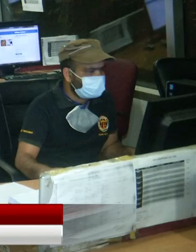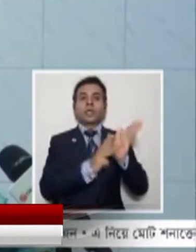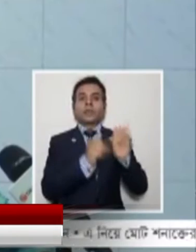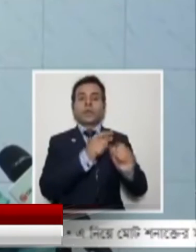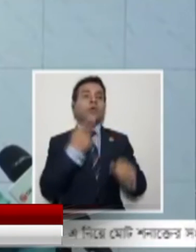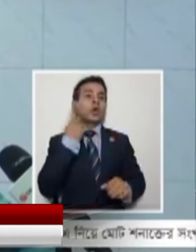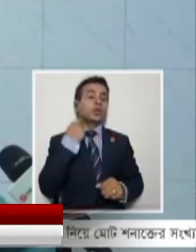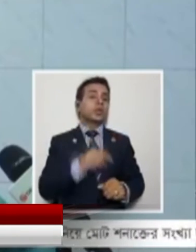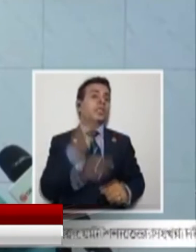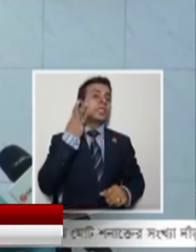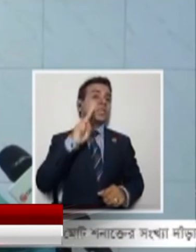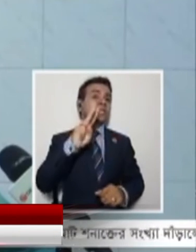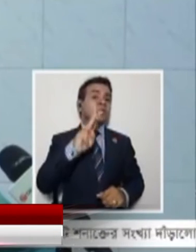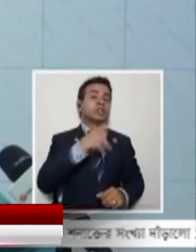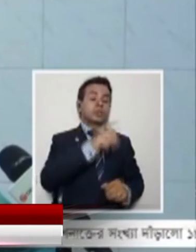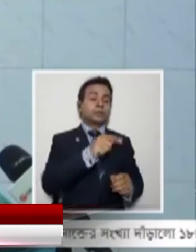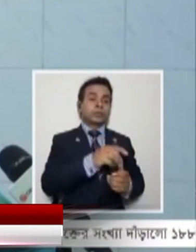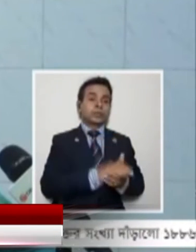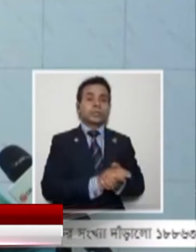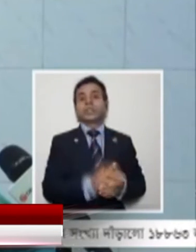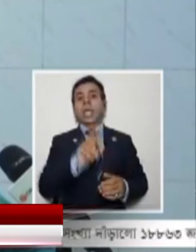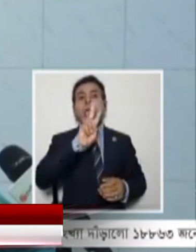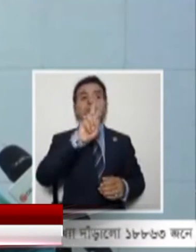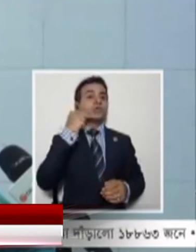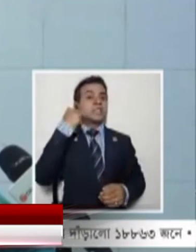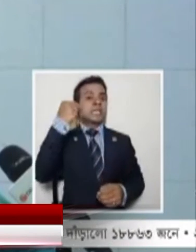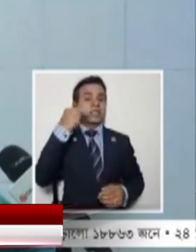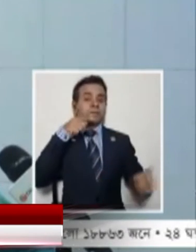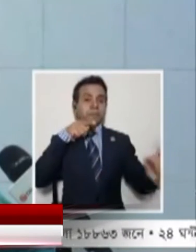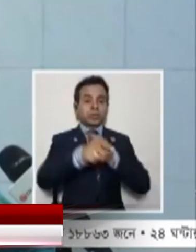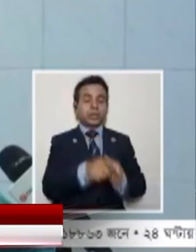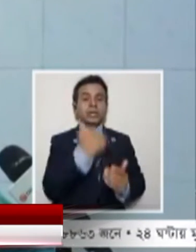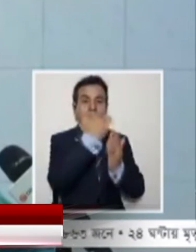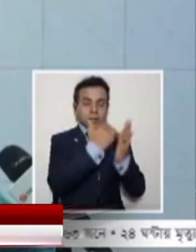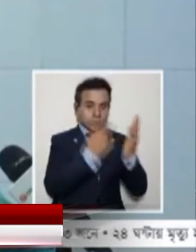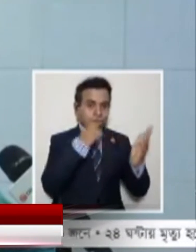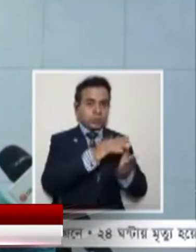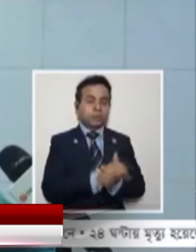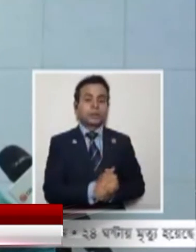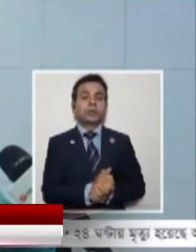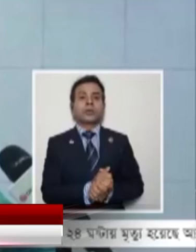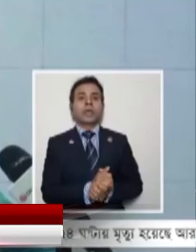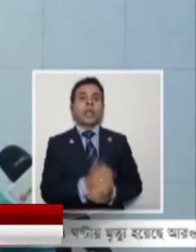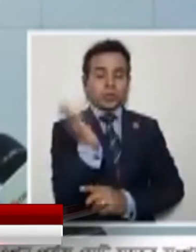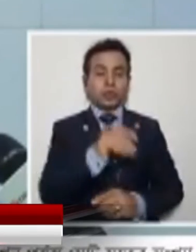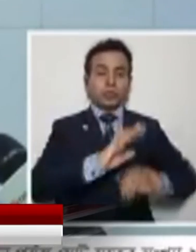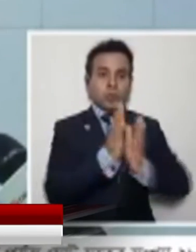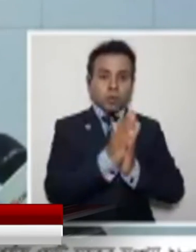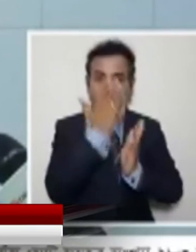বিশেষজ্ঞ। আমাদের 8ম সপ্তাহ, যেটা ছিল 26 এপ্রিল থেকে 2 মে, সেখানে আমাদের শনাক্ত ছিল